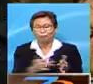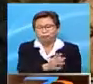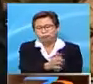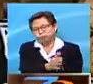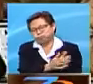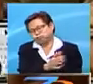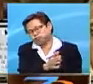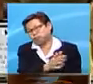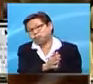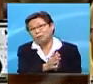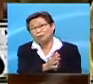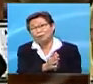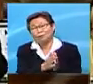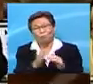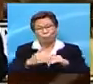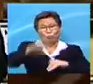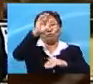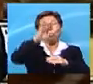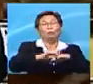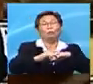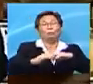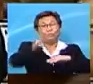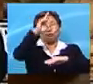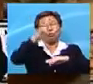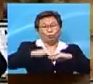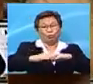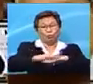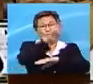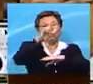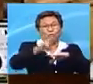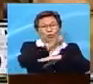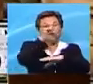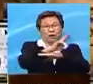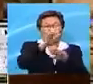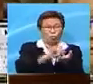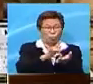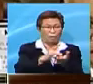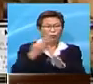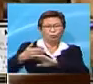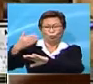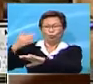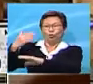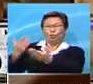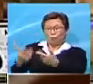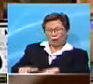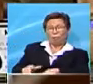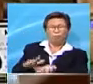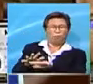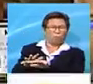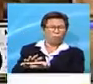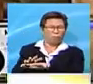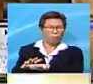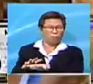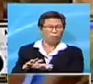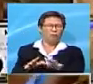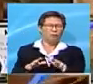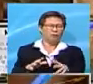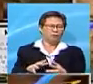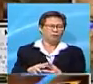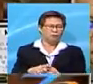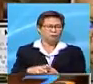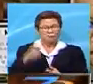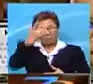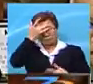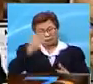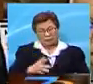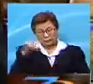untuk mengoptimumkan kegunaan ubat-ubat, memang sebelum ini memang berlaku pembaziran tuan-tuan. Contohnya,